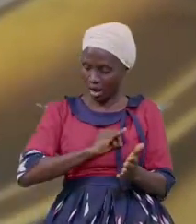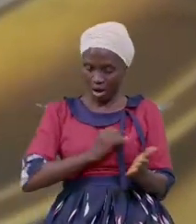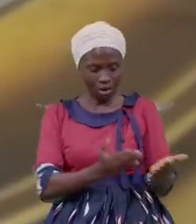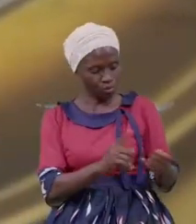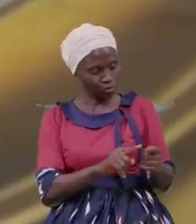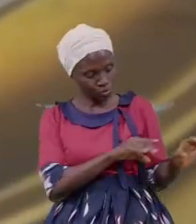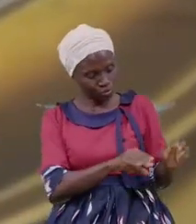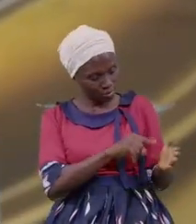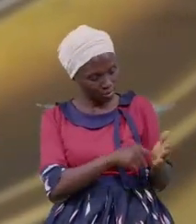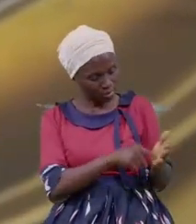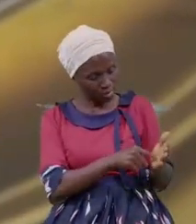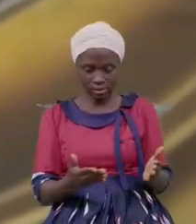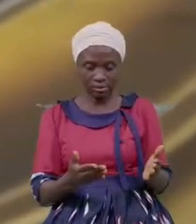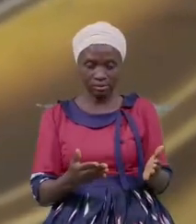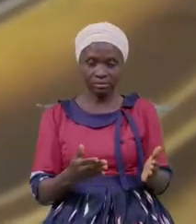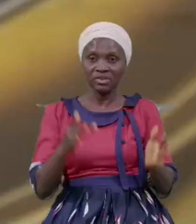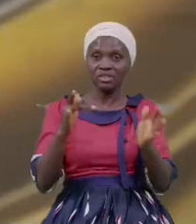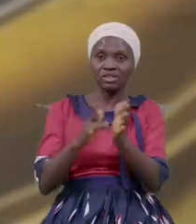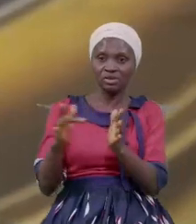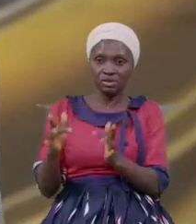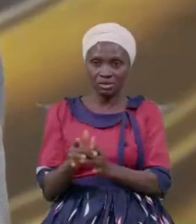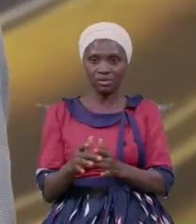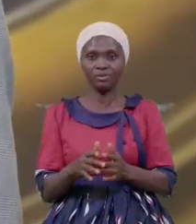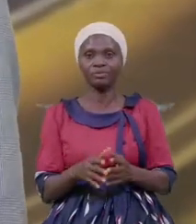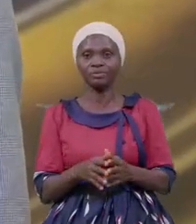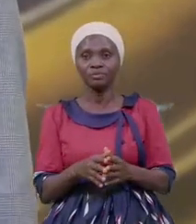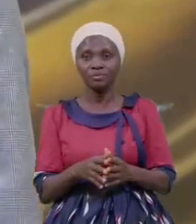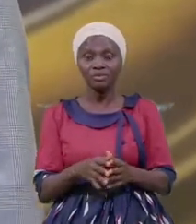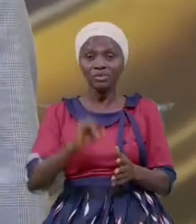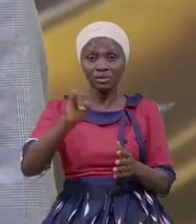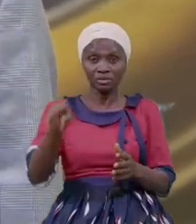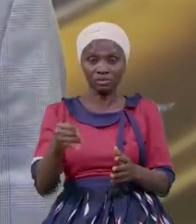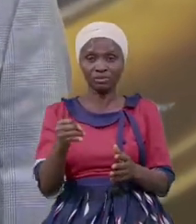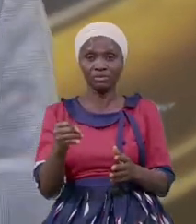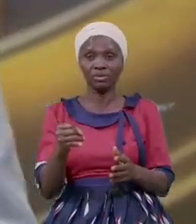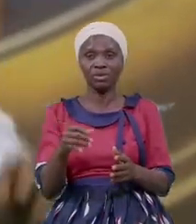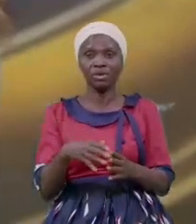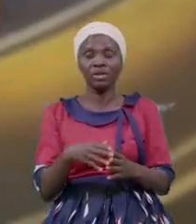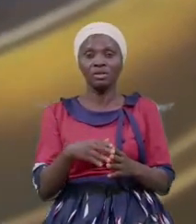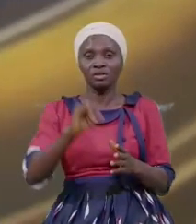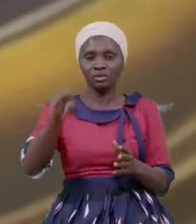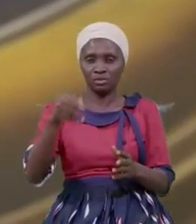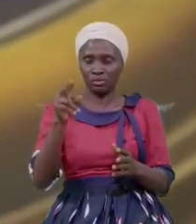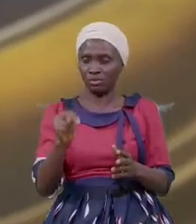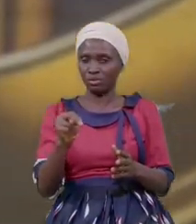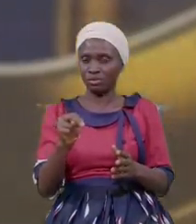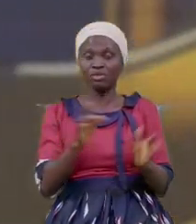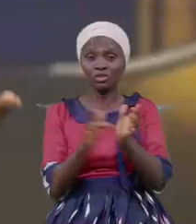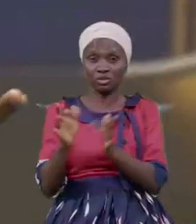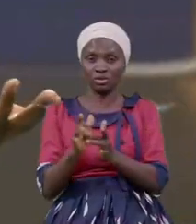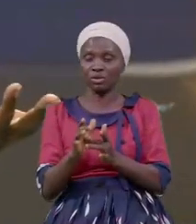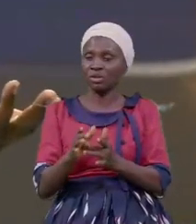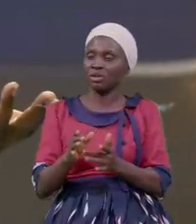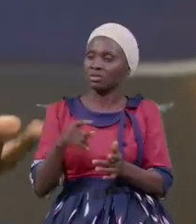Jésus a demandé à Jean à Jacques vous ne savez pas de quel esprit vous êtes animé c'est